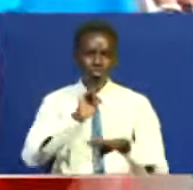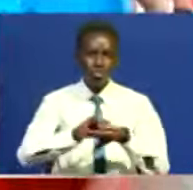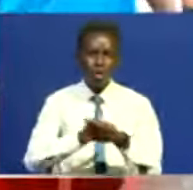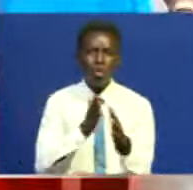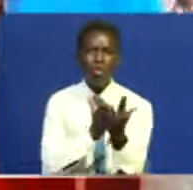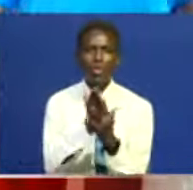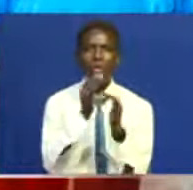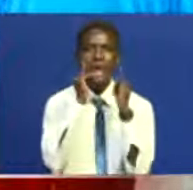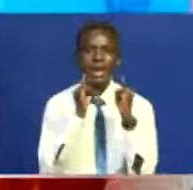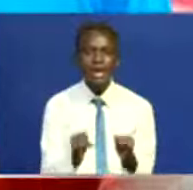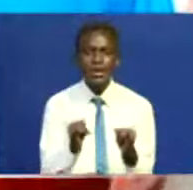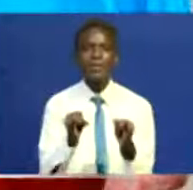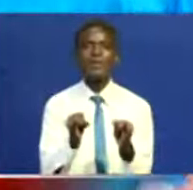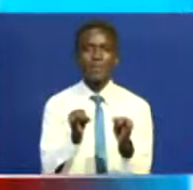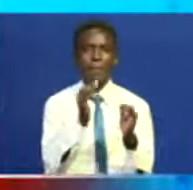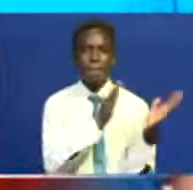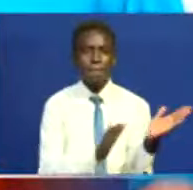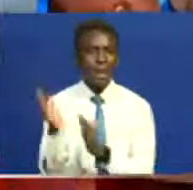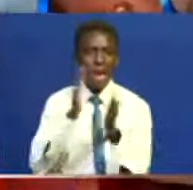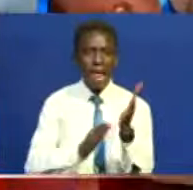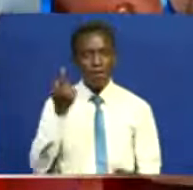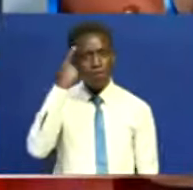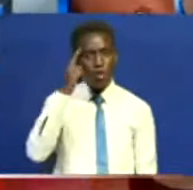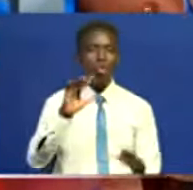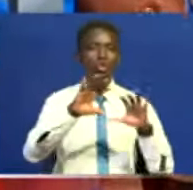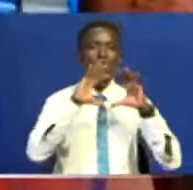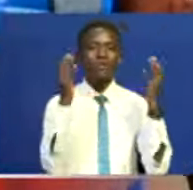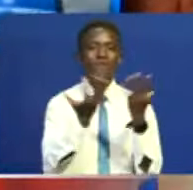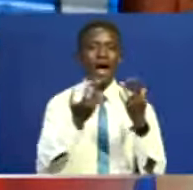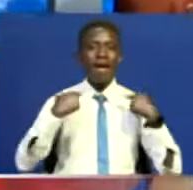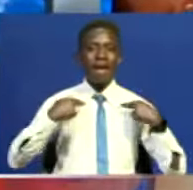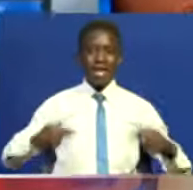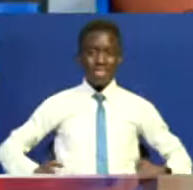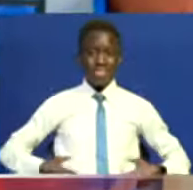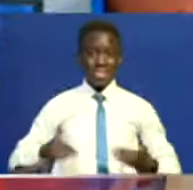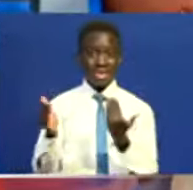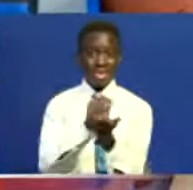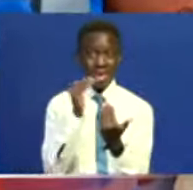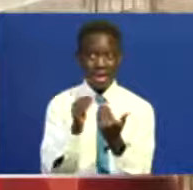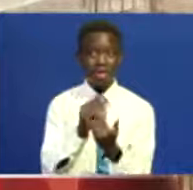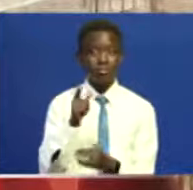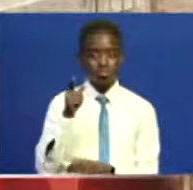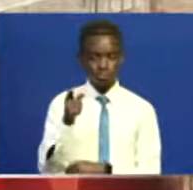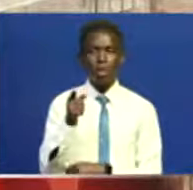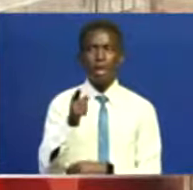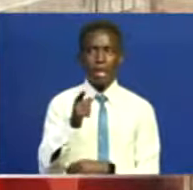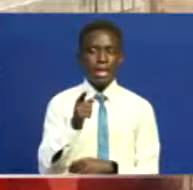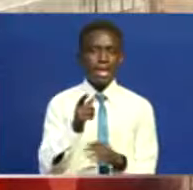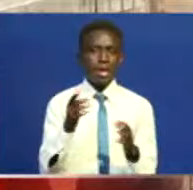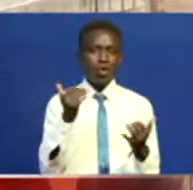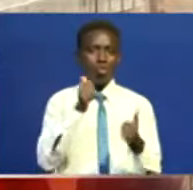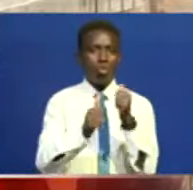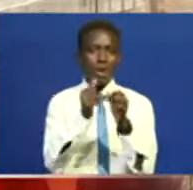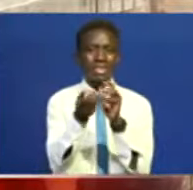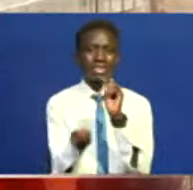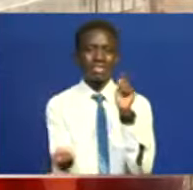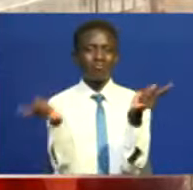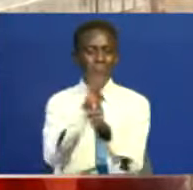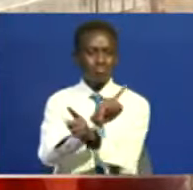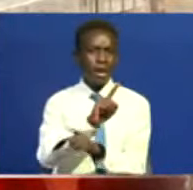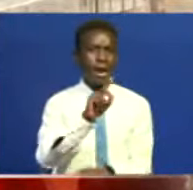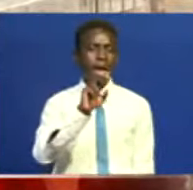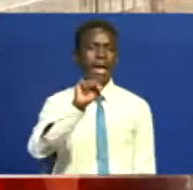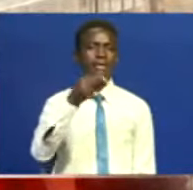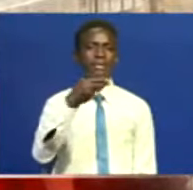ya kitaifa ya afya ya jamii inayochukua mahali pa hazina ya NHIF. Nilisema juzi tuwache ufisadi kule